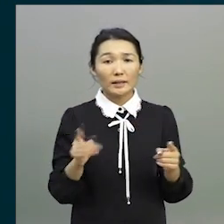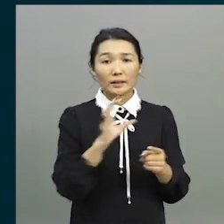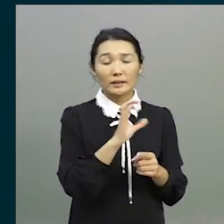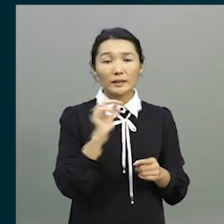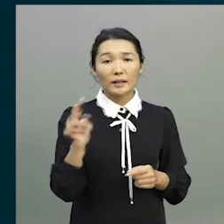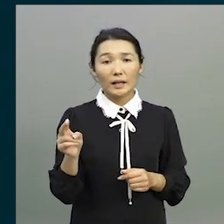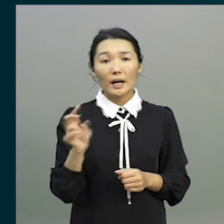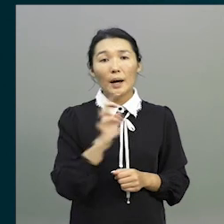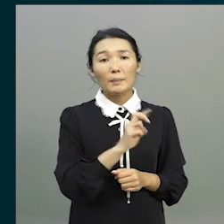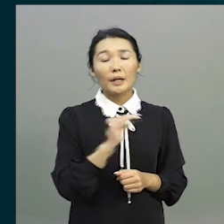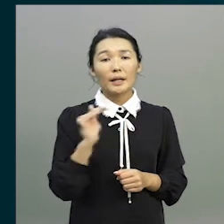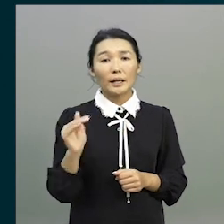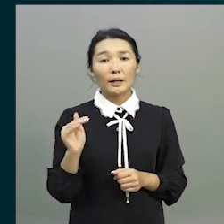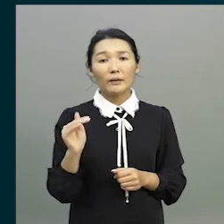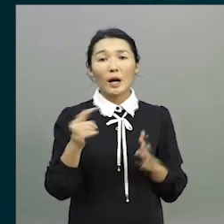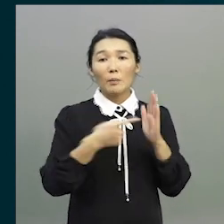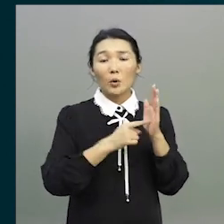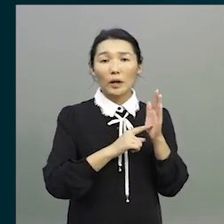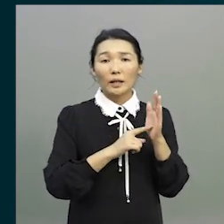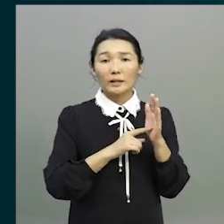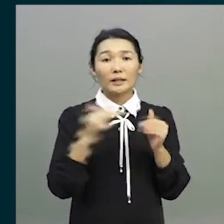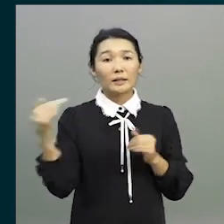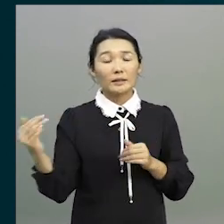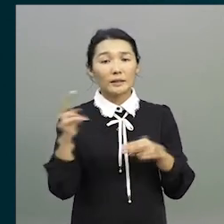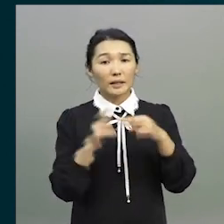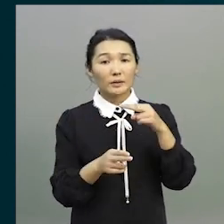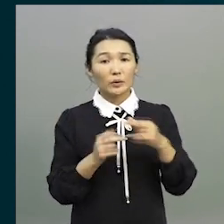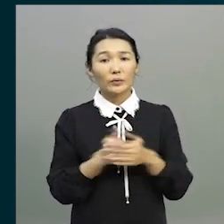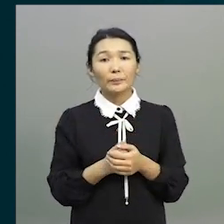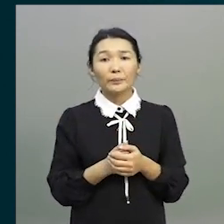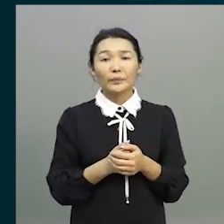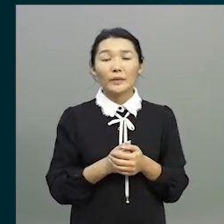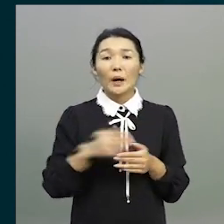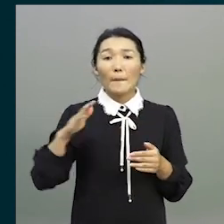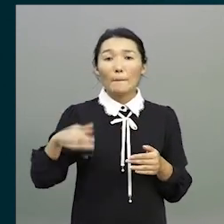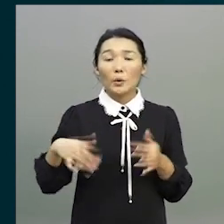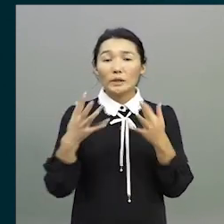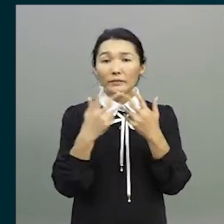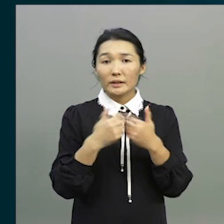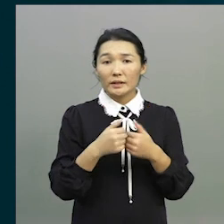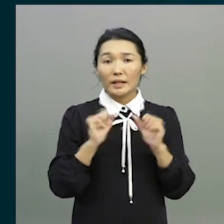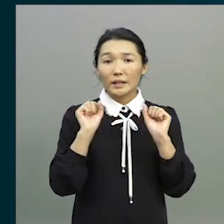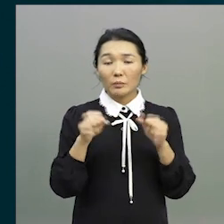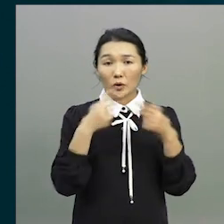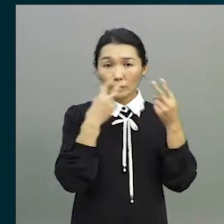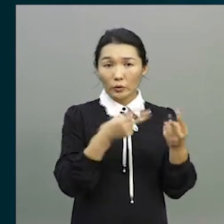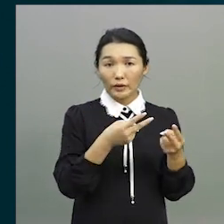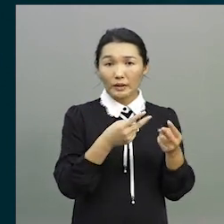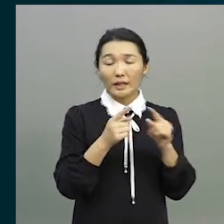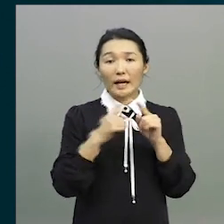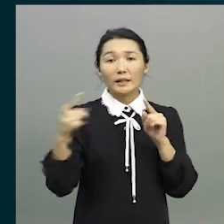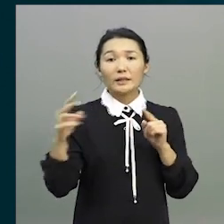и bf по координатам их концов после вычислений можем увидеть что длина